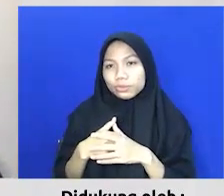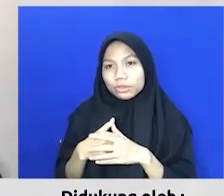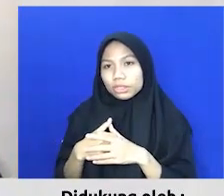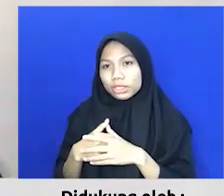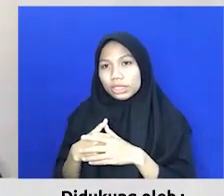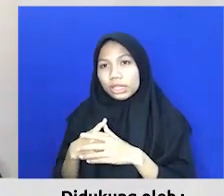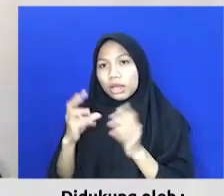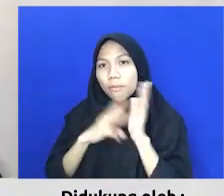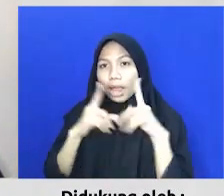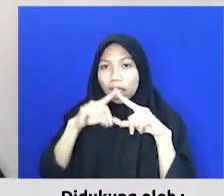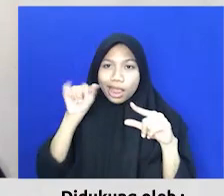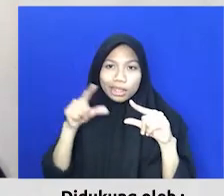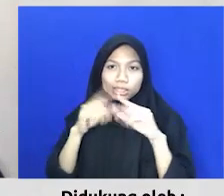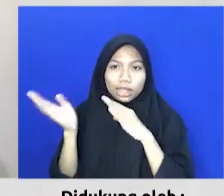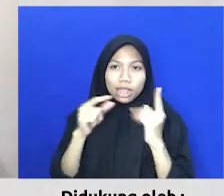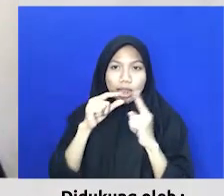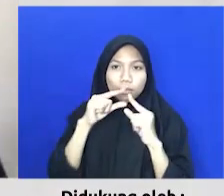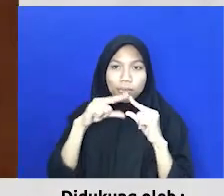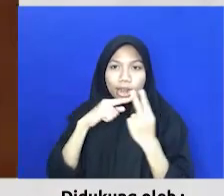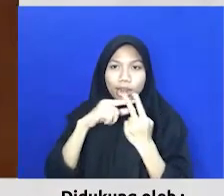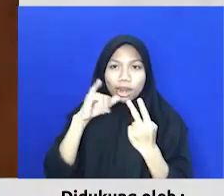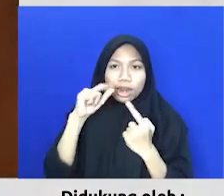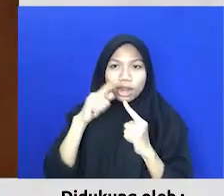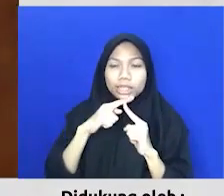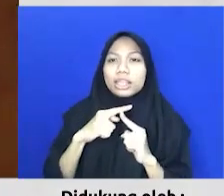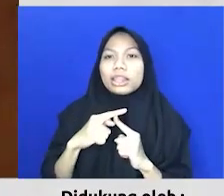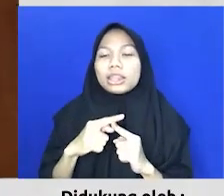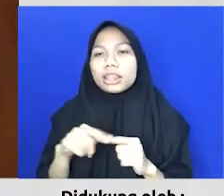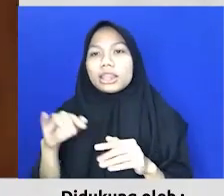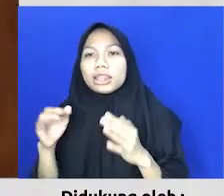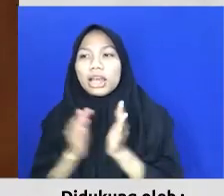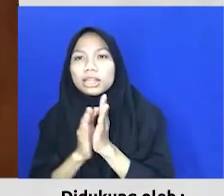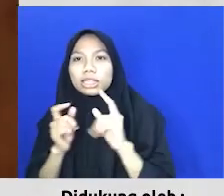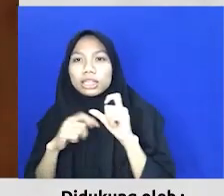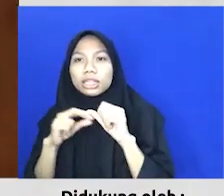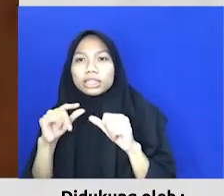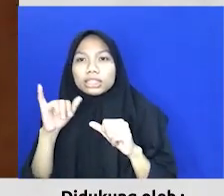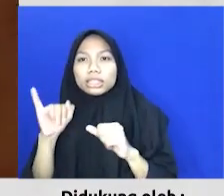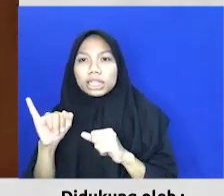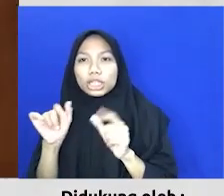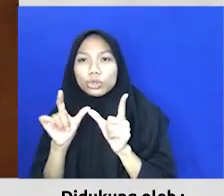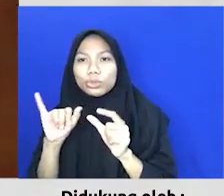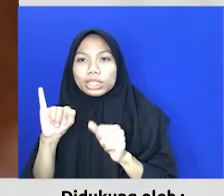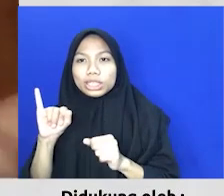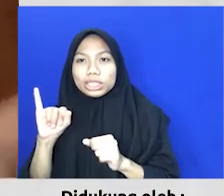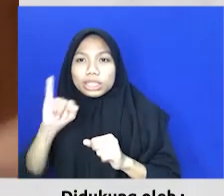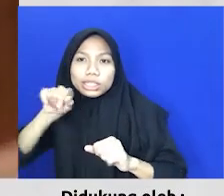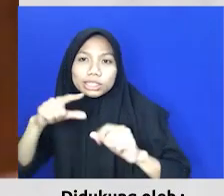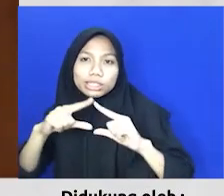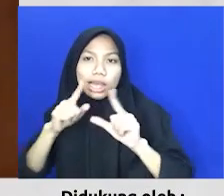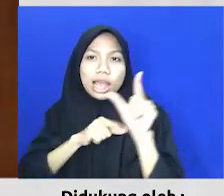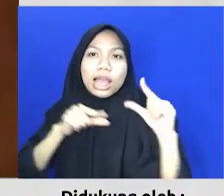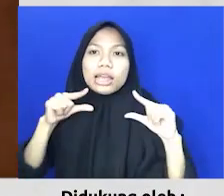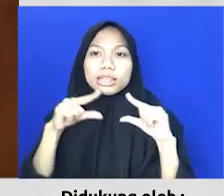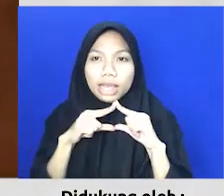merasa iya ya. Kok kita lupa ini? Padahal tidak boleh kan menunjukkan kesatuan kita di Indonesia. Sumatera itu waktu